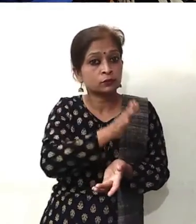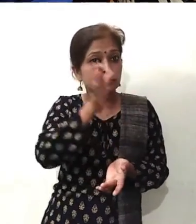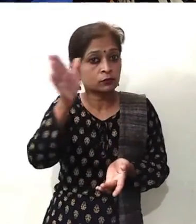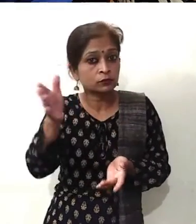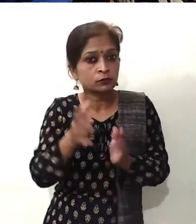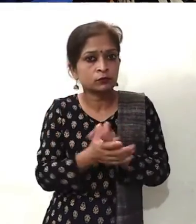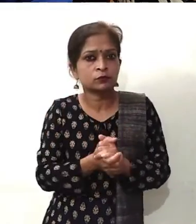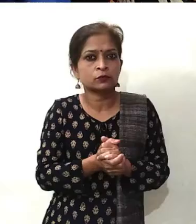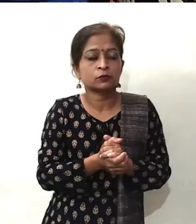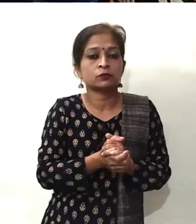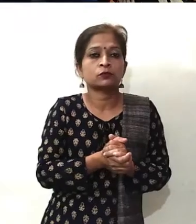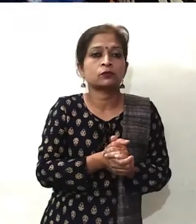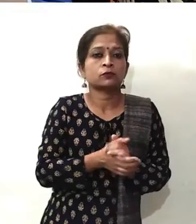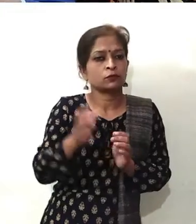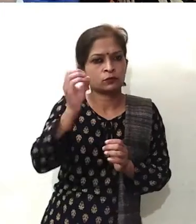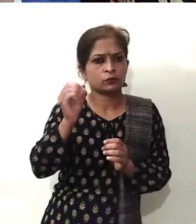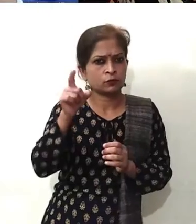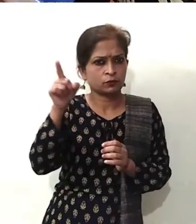और उड़ीसा